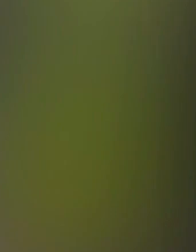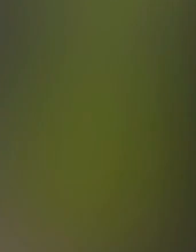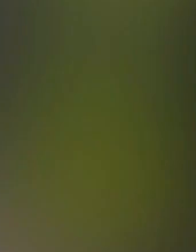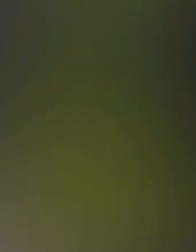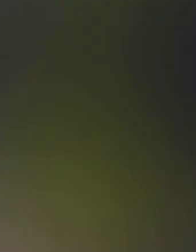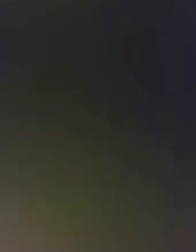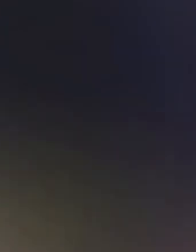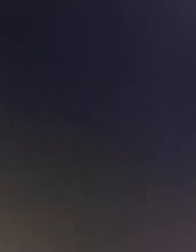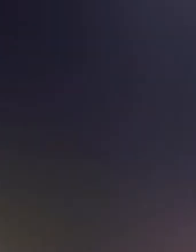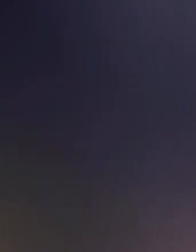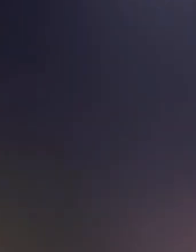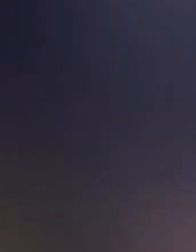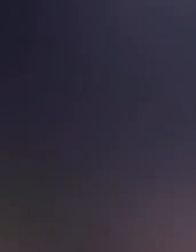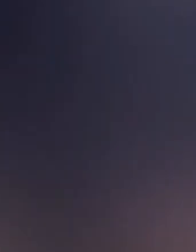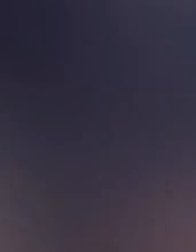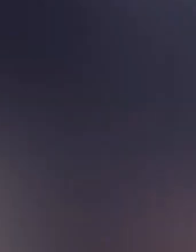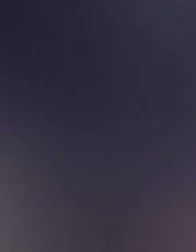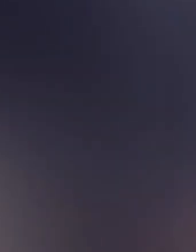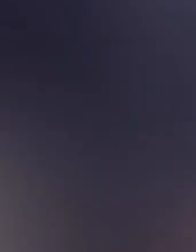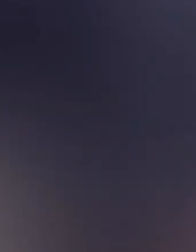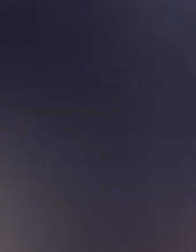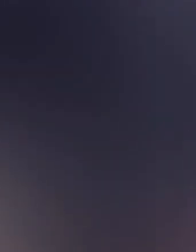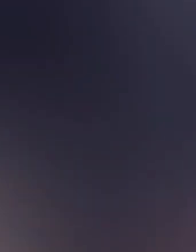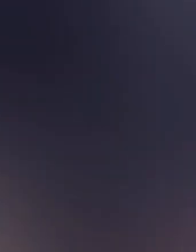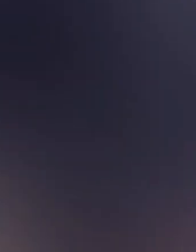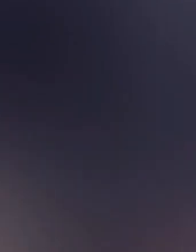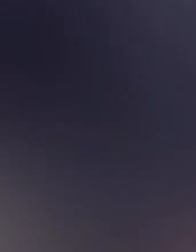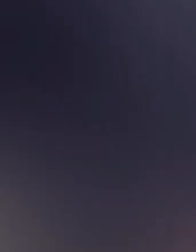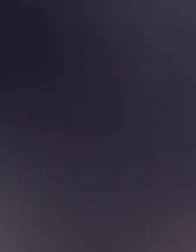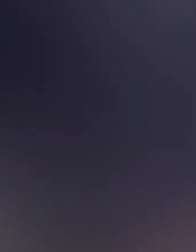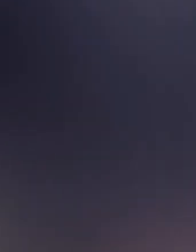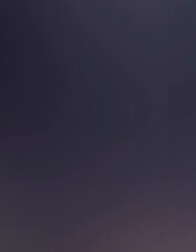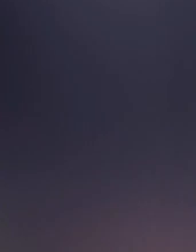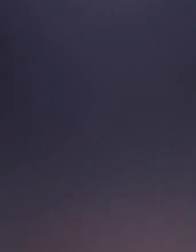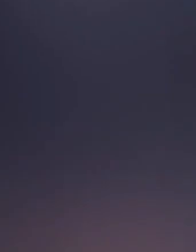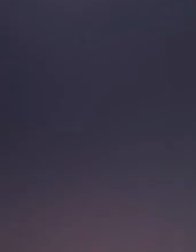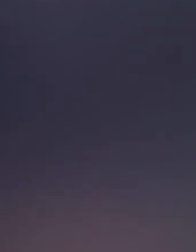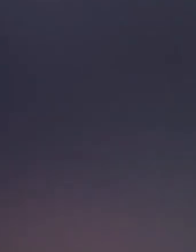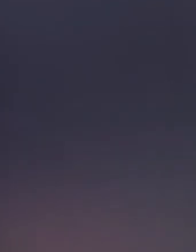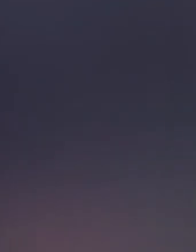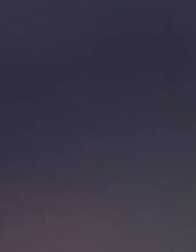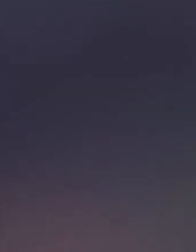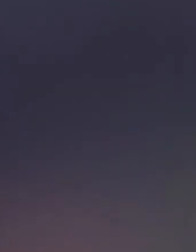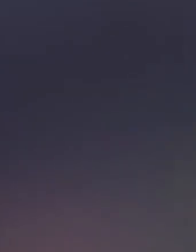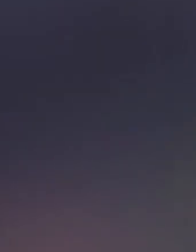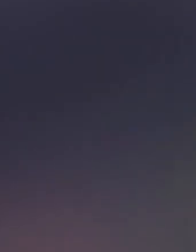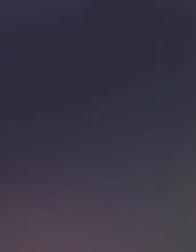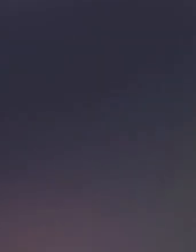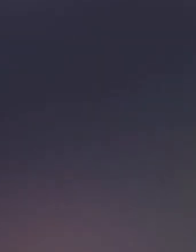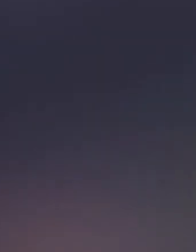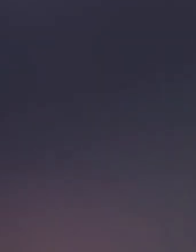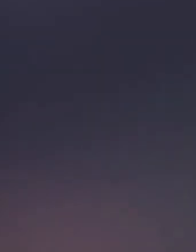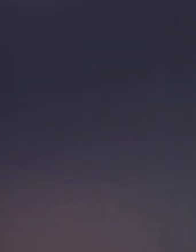надо уметь изъясняться народным избранникам, чтобы наладить диалог с чиновниками? Впрочем, до парламентских выборов еще далеко, а вот